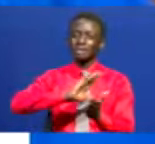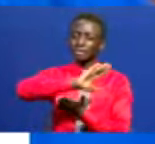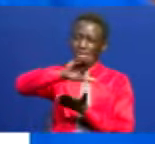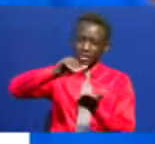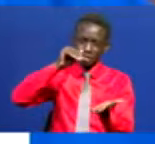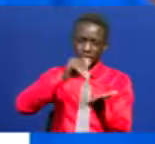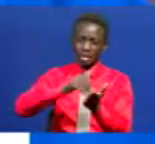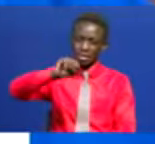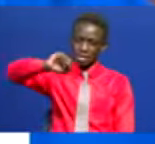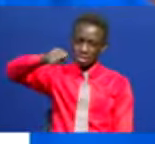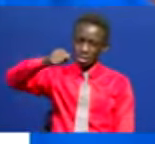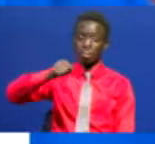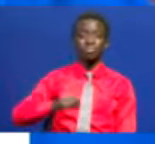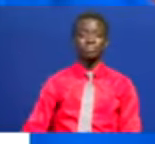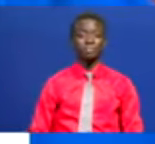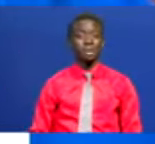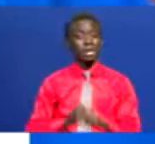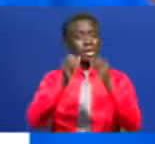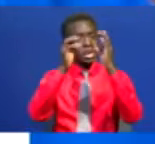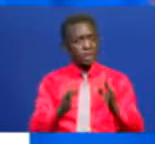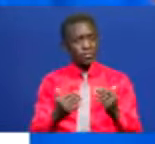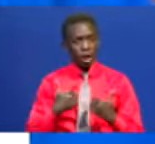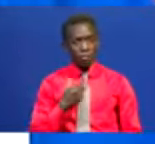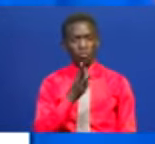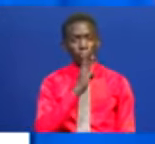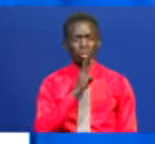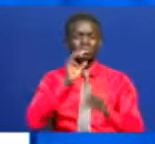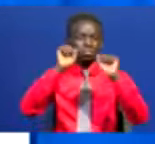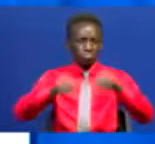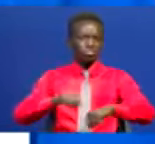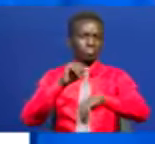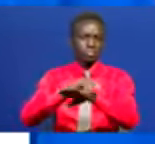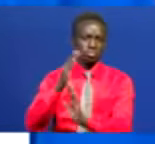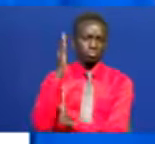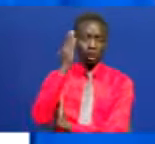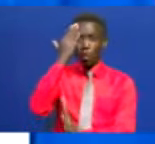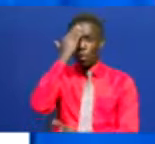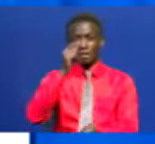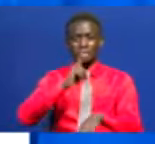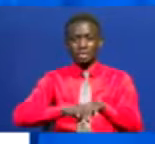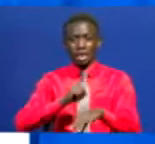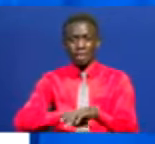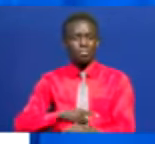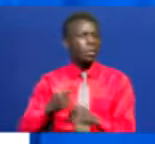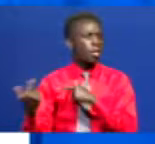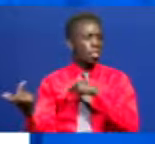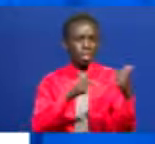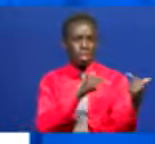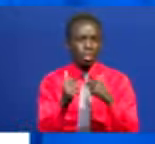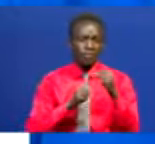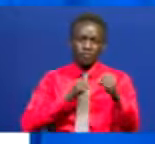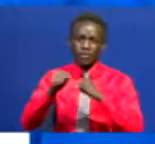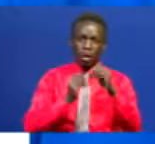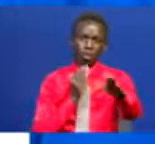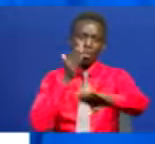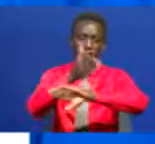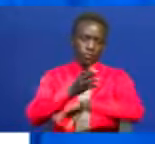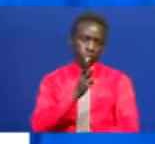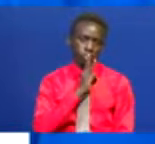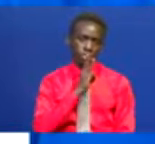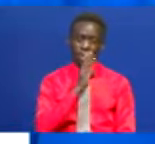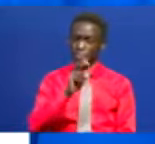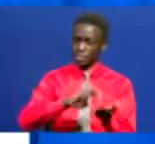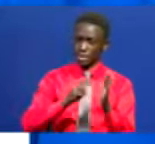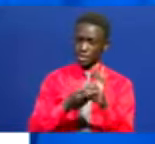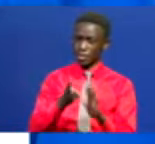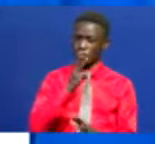maji utapata security. Because wakati ya jilali watu wanapigania maji. So it's a security